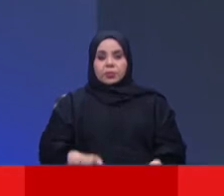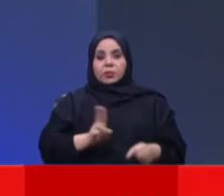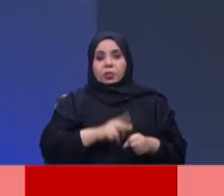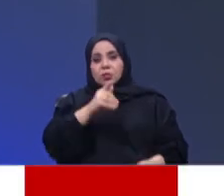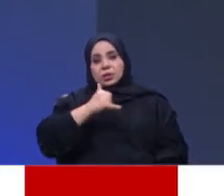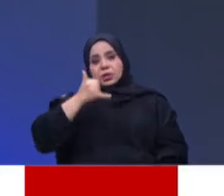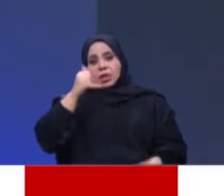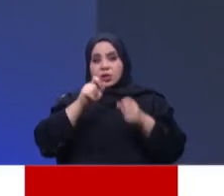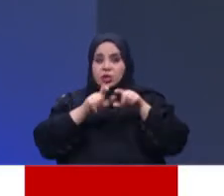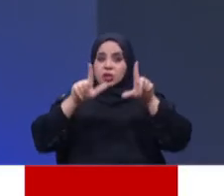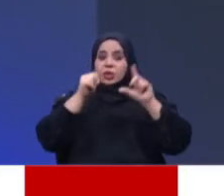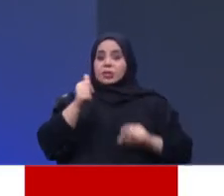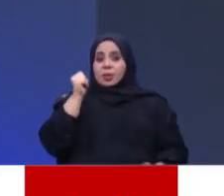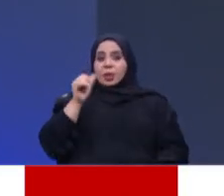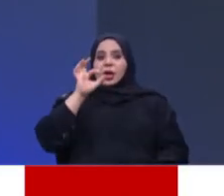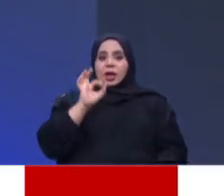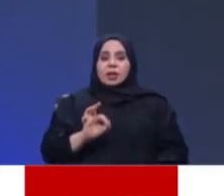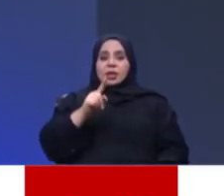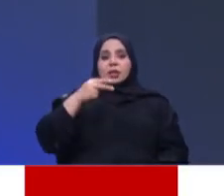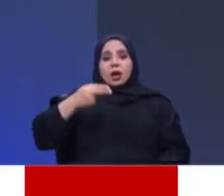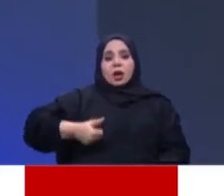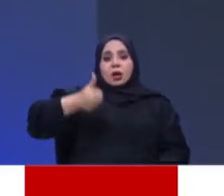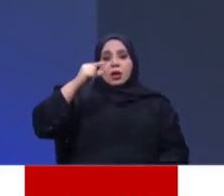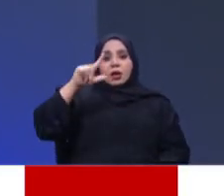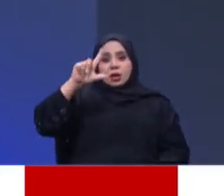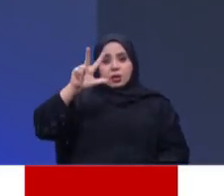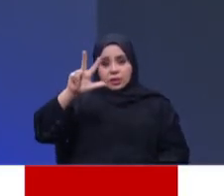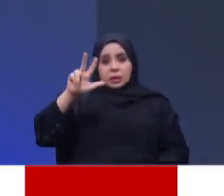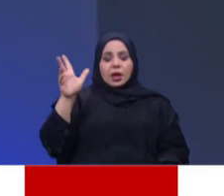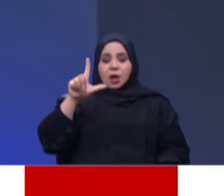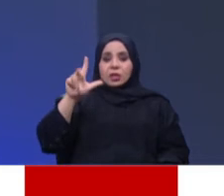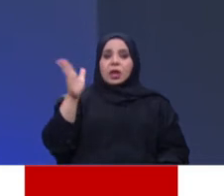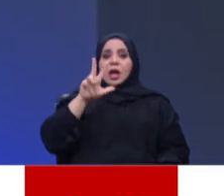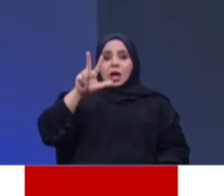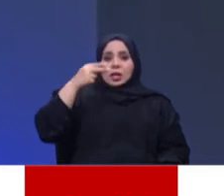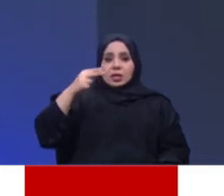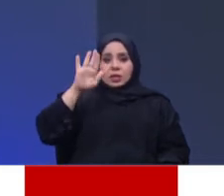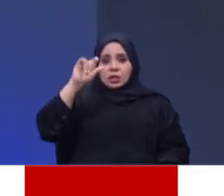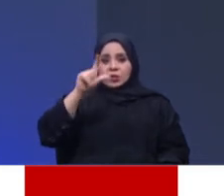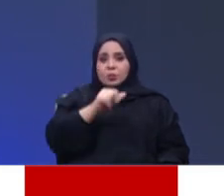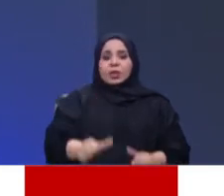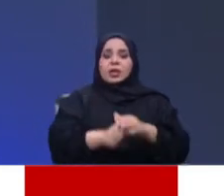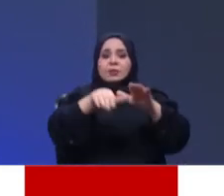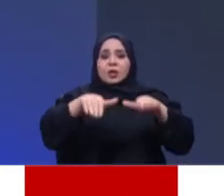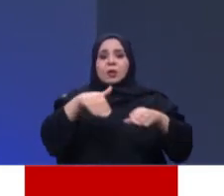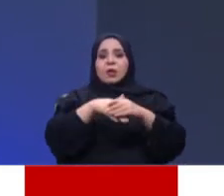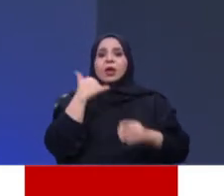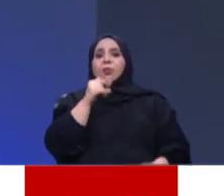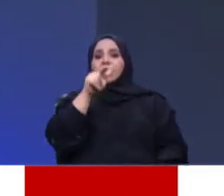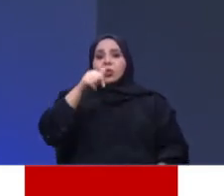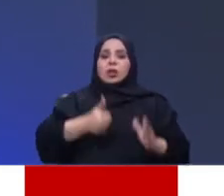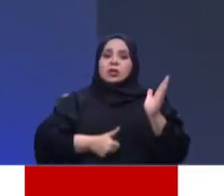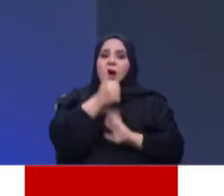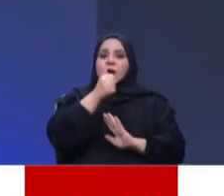وفي اتصال هاتفي في نشرة سابقة أشاد سعادة السيد عادل العسومي رئيس البرلمان العربي بالنجاحات التي